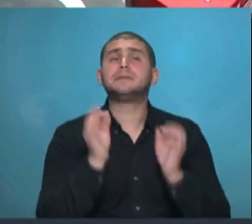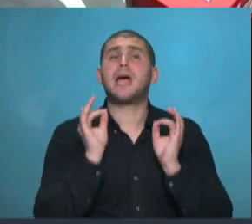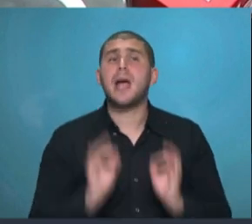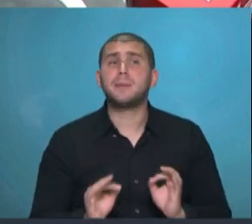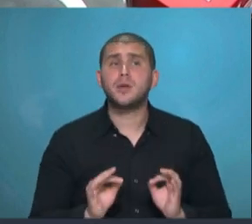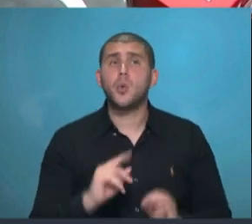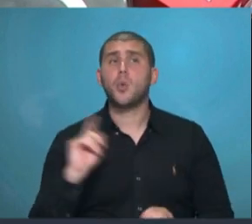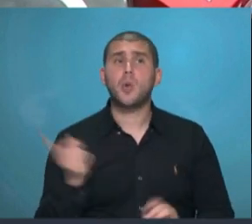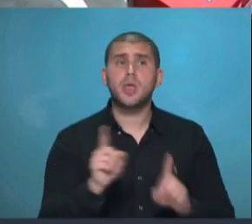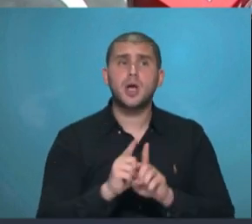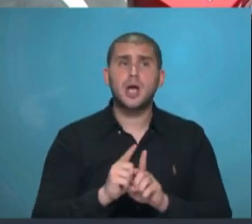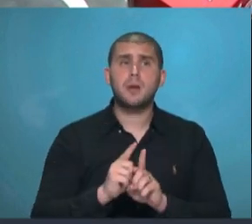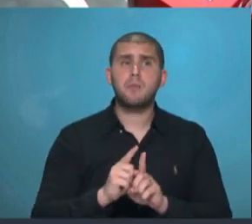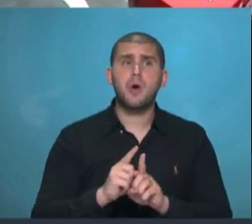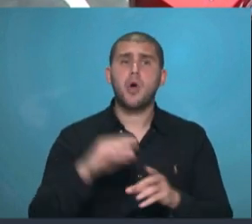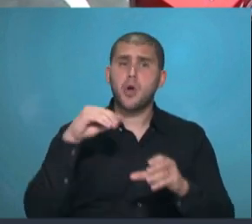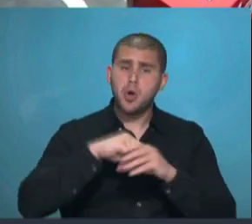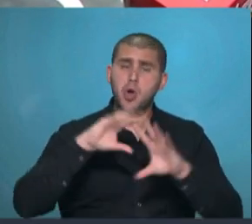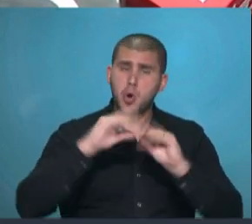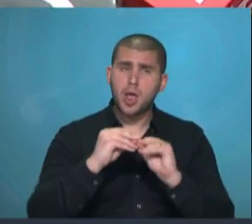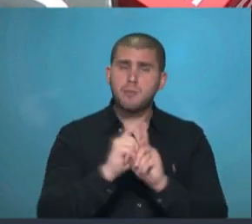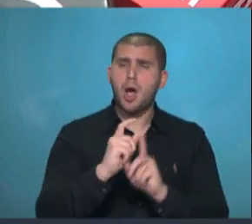אחת האשמות.